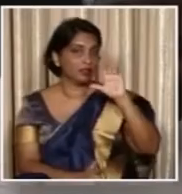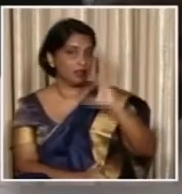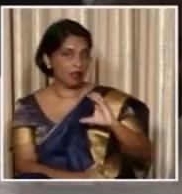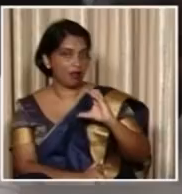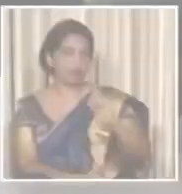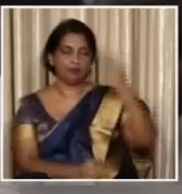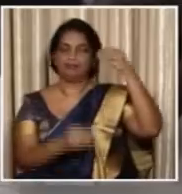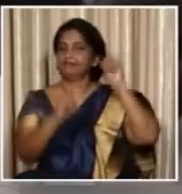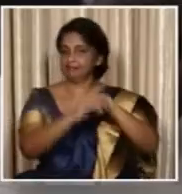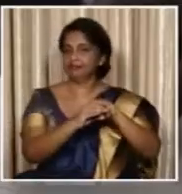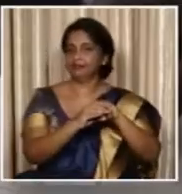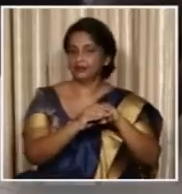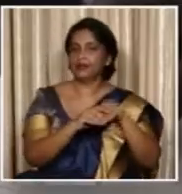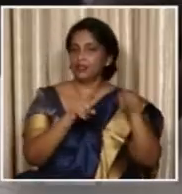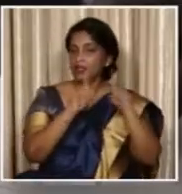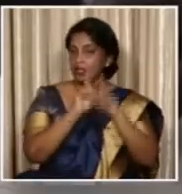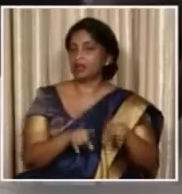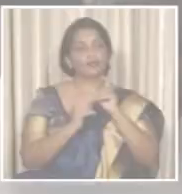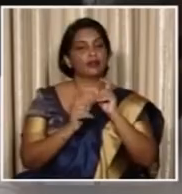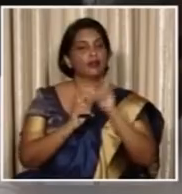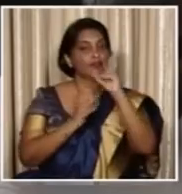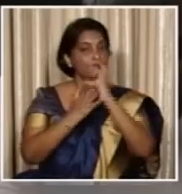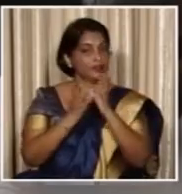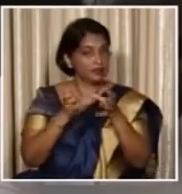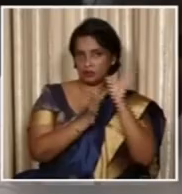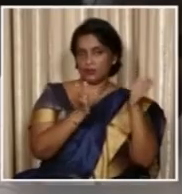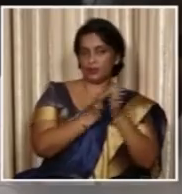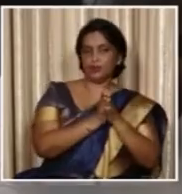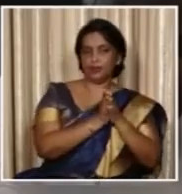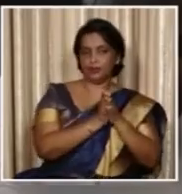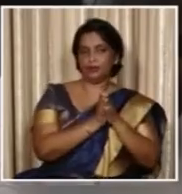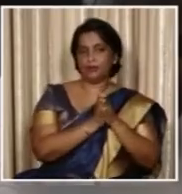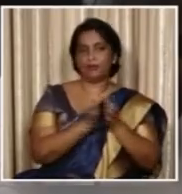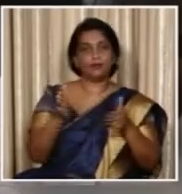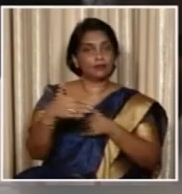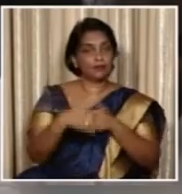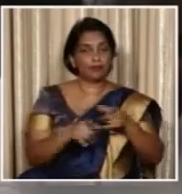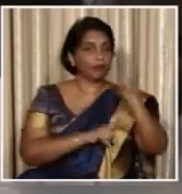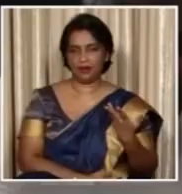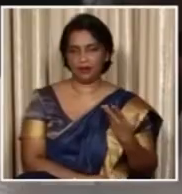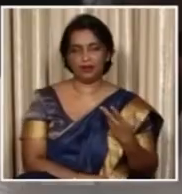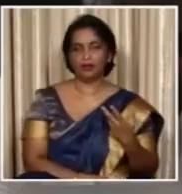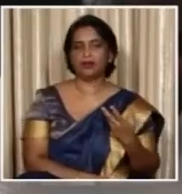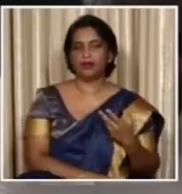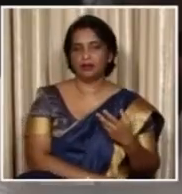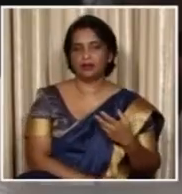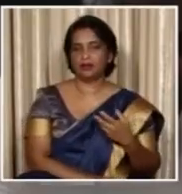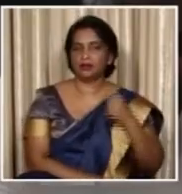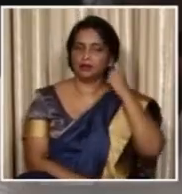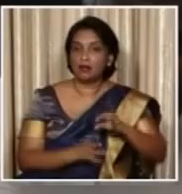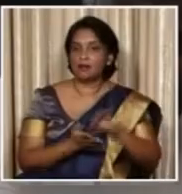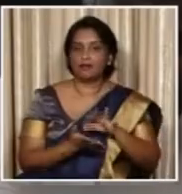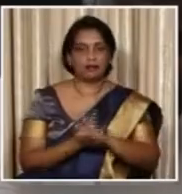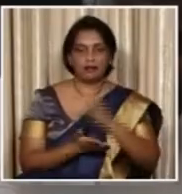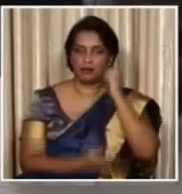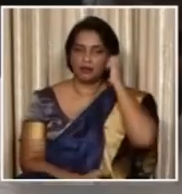ආවේ. එතකොට මෙන්න මේ ව්‍යවස්ථාදායක සභාව විධායකයේ කොටස. කැබිනට් එකේ සාකච්ඡා කළා තීන්දුව කරන්න බෑ. කැබිනට් එකේ කතා කළ